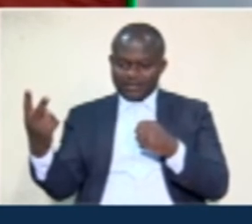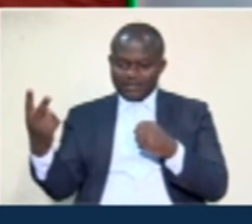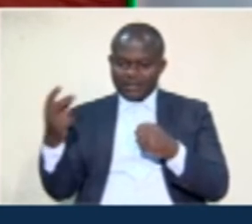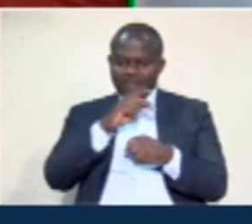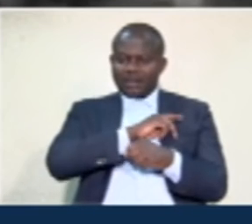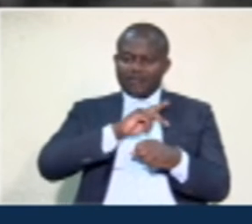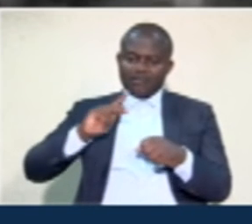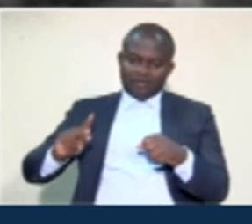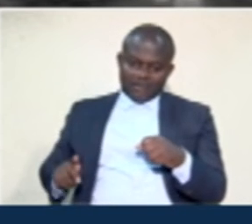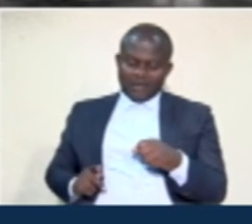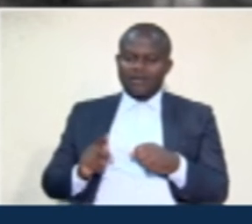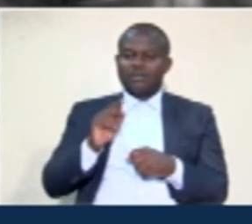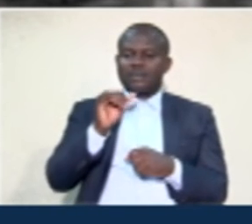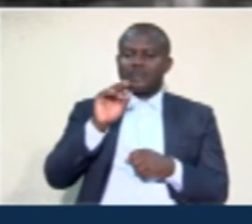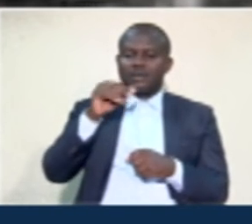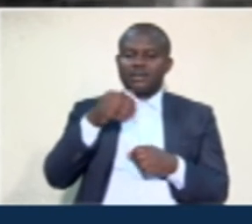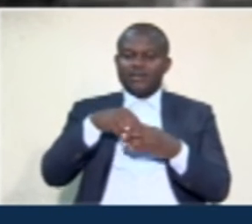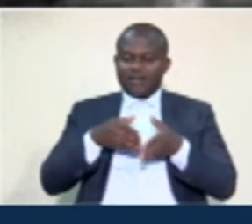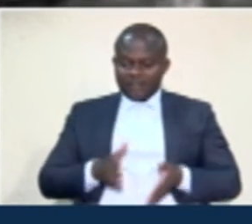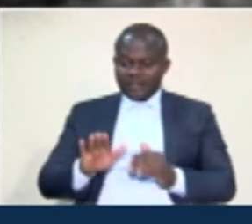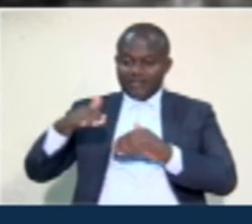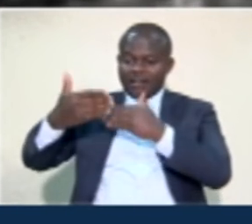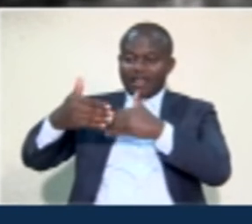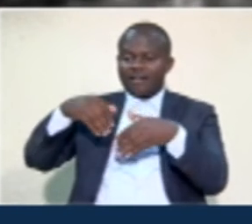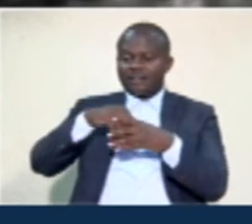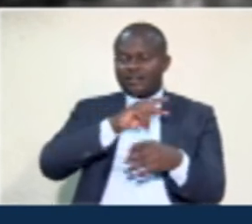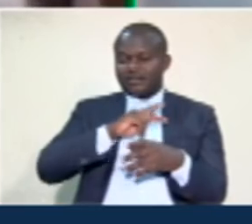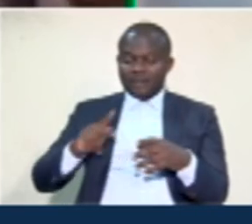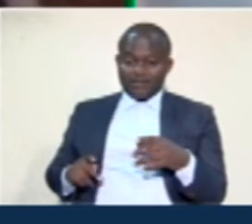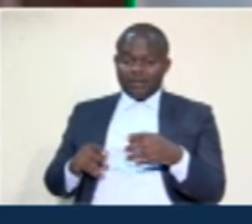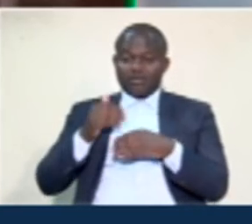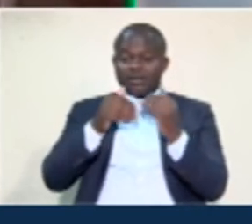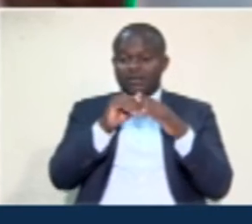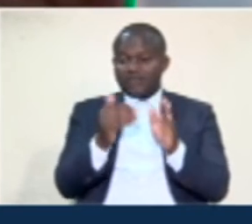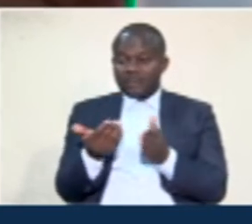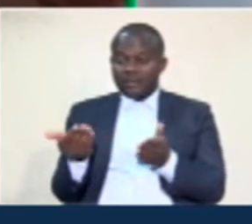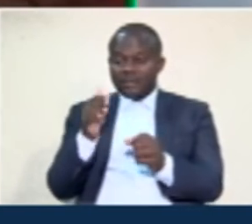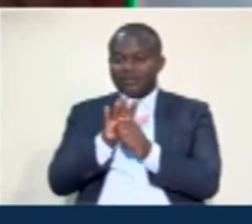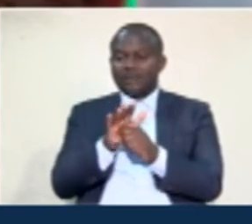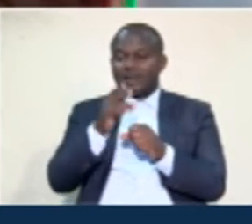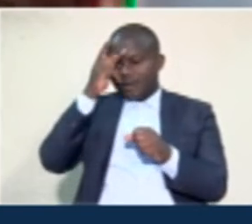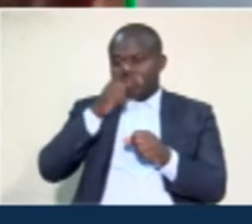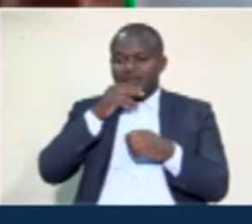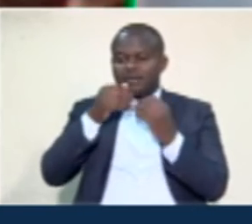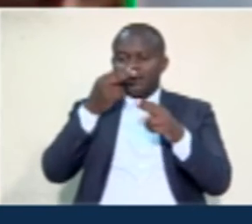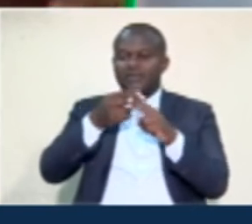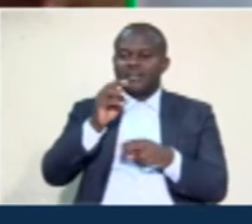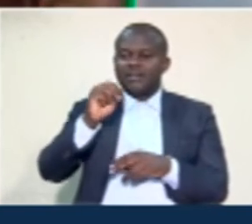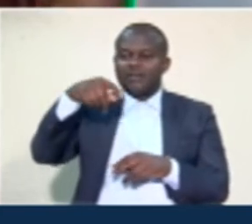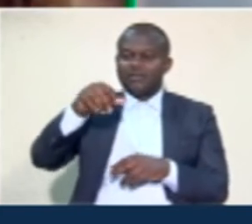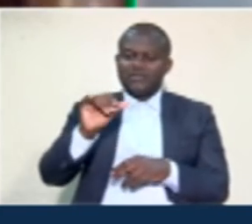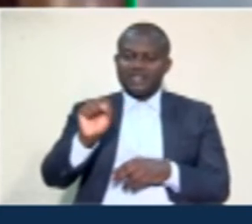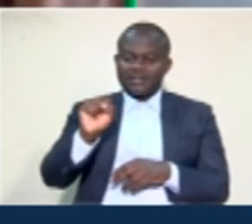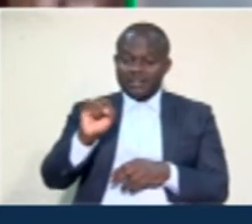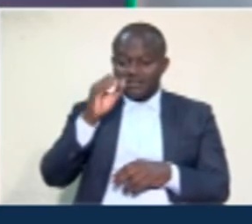ngoma y'umwami Yuhi V Musinga. Avukira i Nyanza hafi y'umurwa w'umwami. Nyuma yo kugira impfu nyinshi z'abana, ababyeyi be bahisemo kumwita Mpyisi bagira